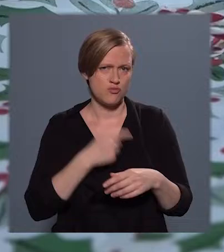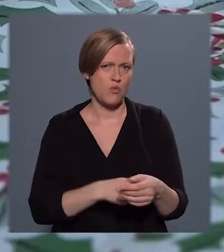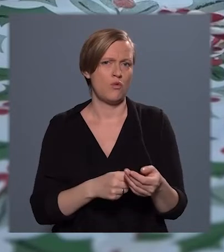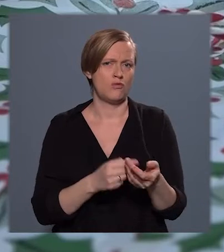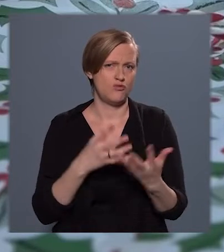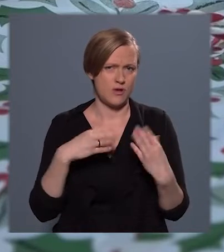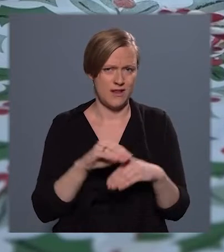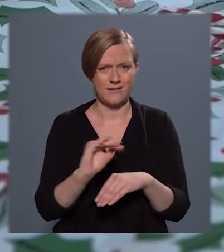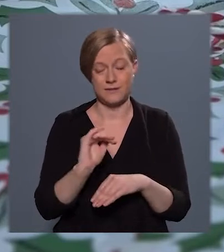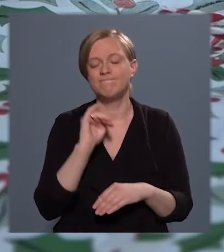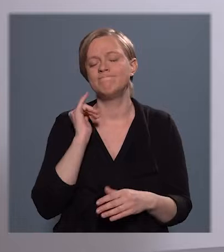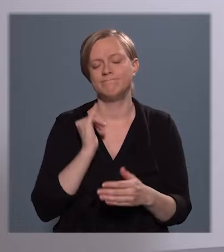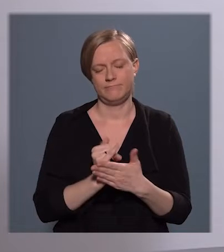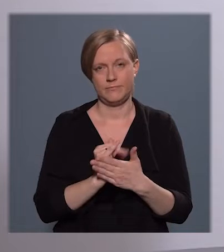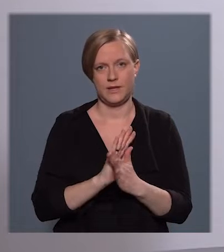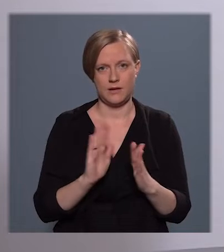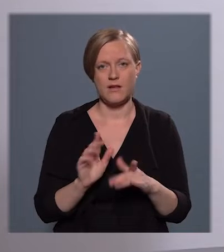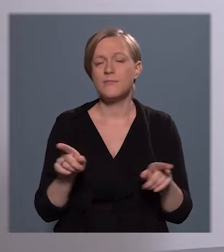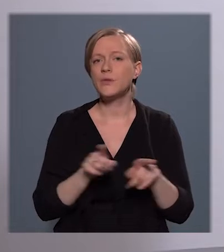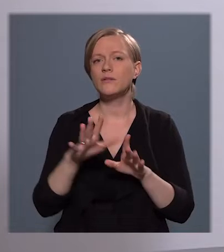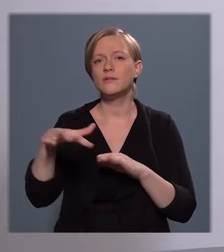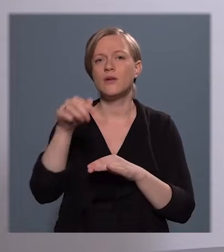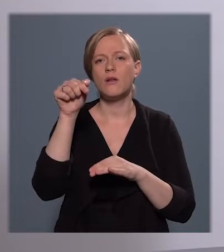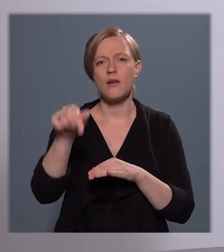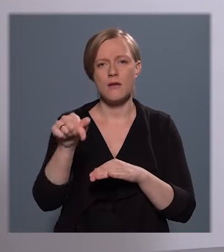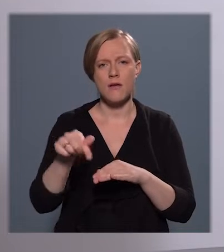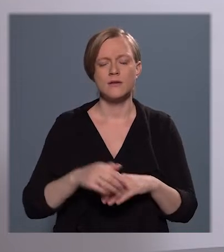gyerek. Teljesen igazuk van. Ez egy olyan terület, amiről